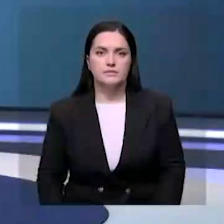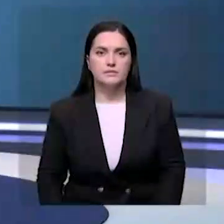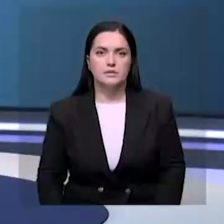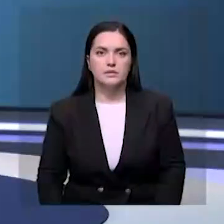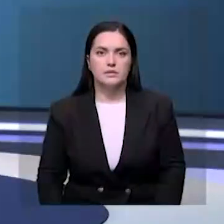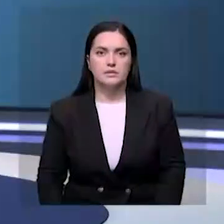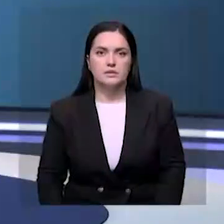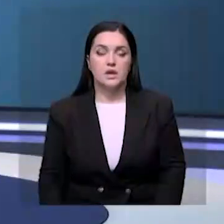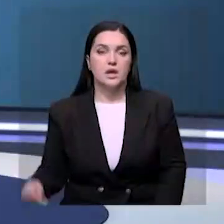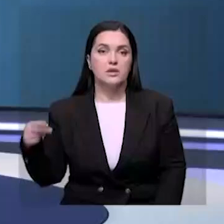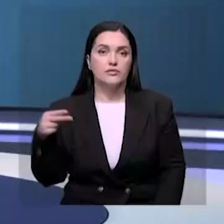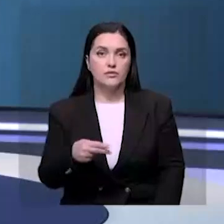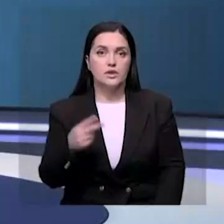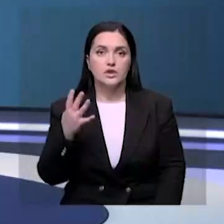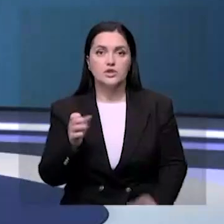К событиям в мире.